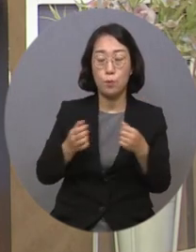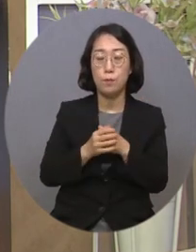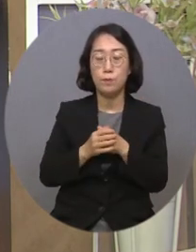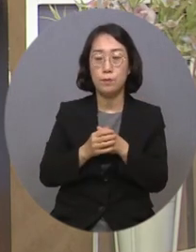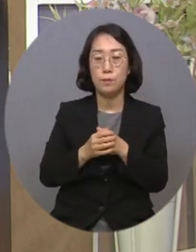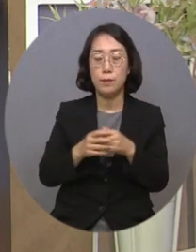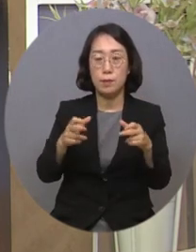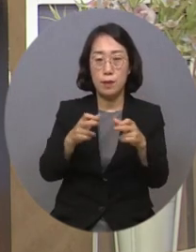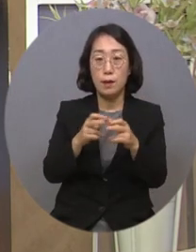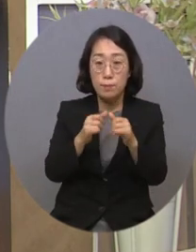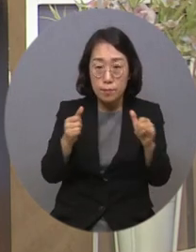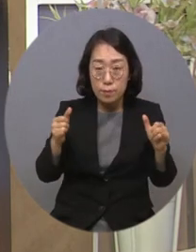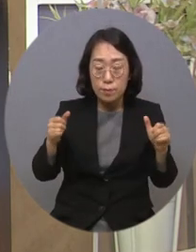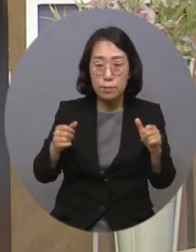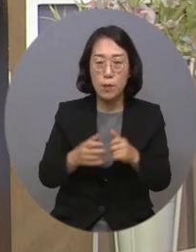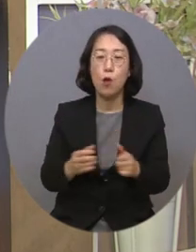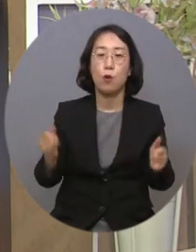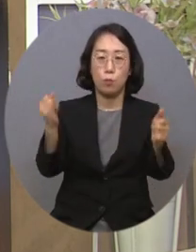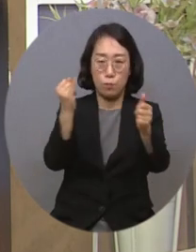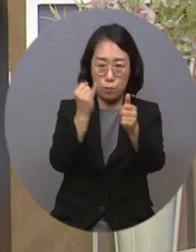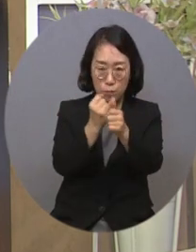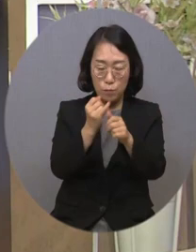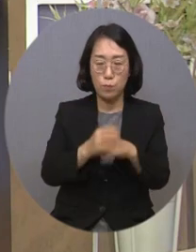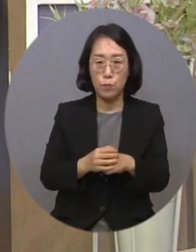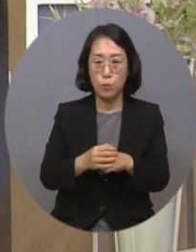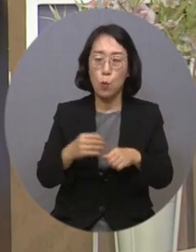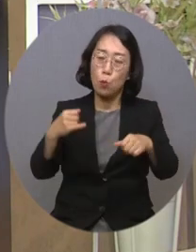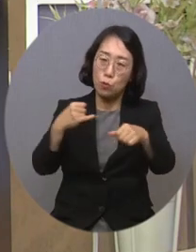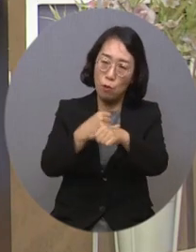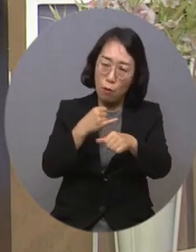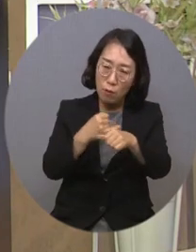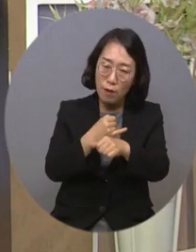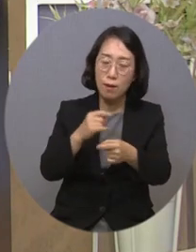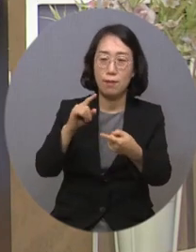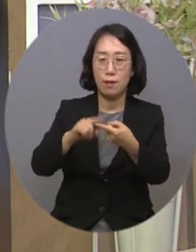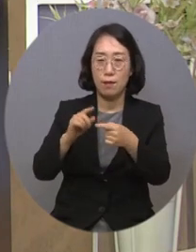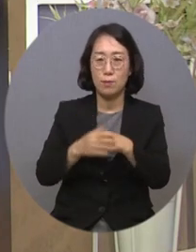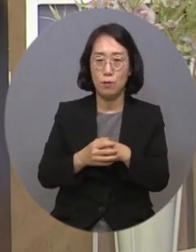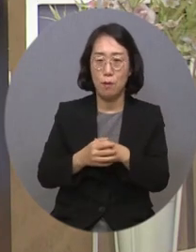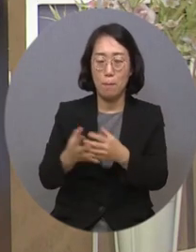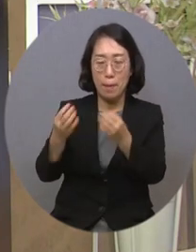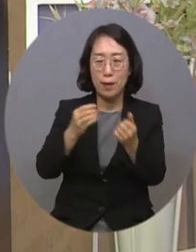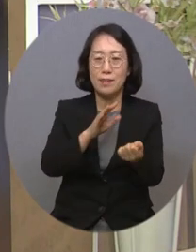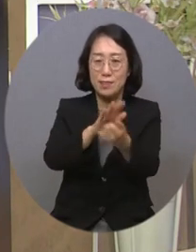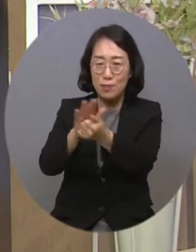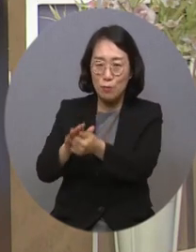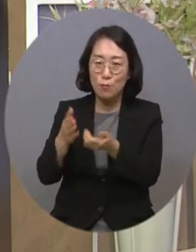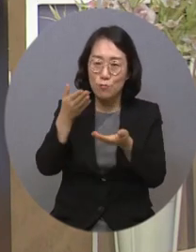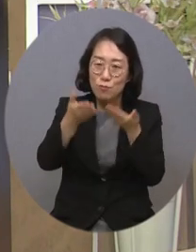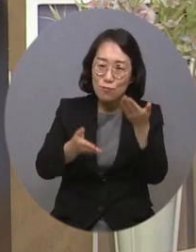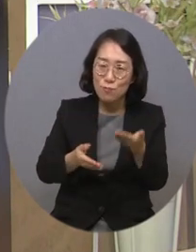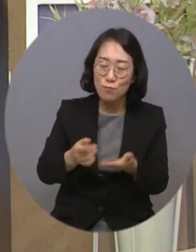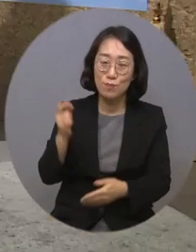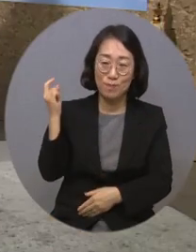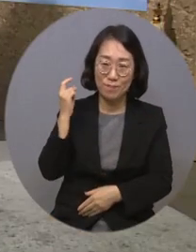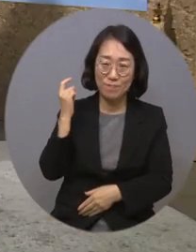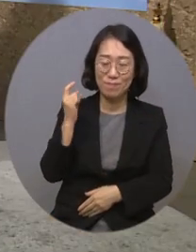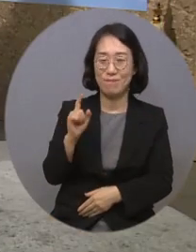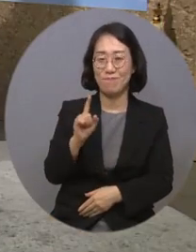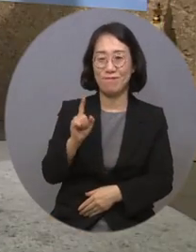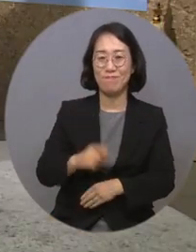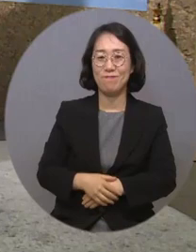이 장애인분들의 뭐 결혼이라든지 연애에 대해서도 또 많은 지원을 해주고 있다고 들었습니다. 네네.